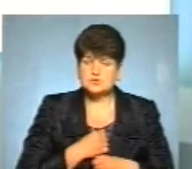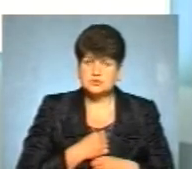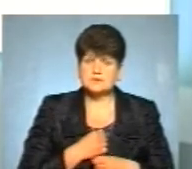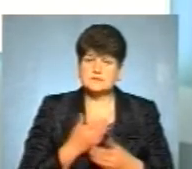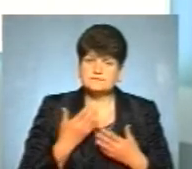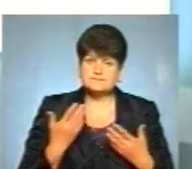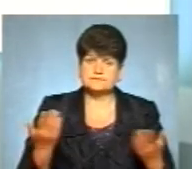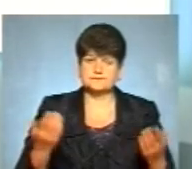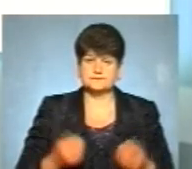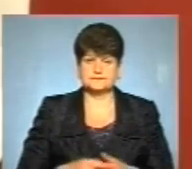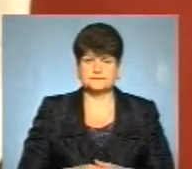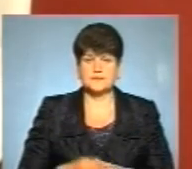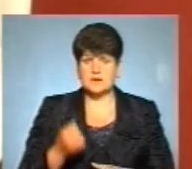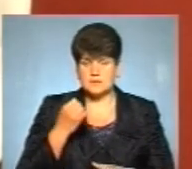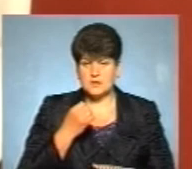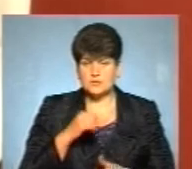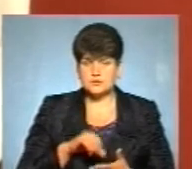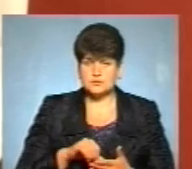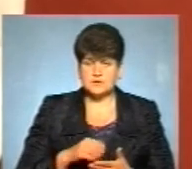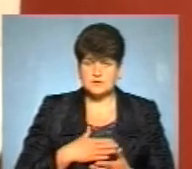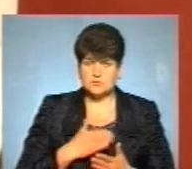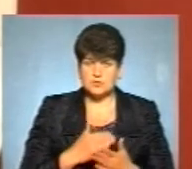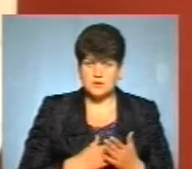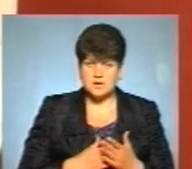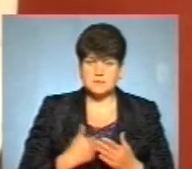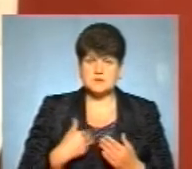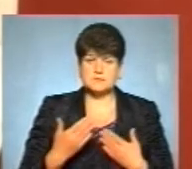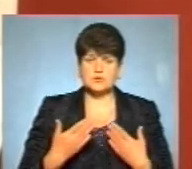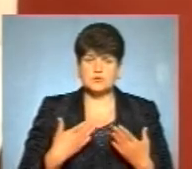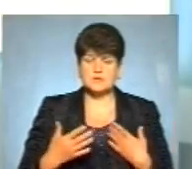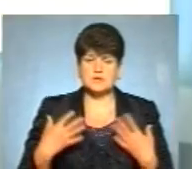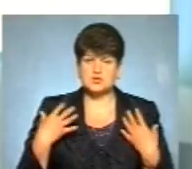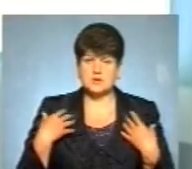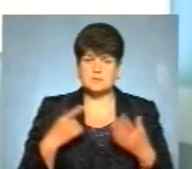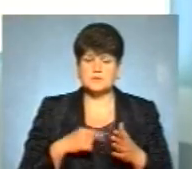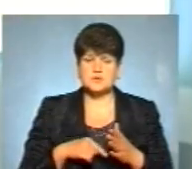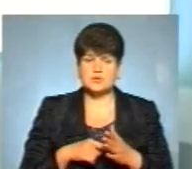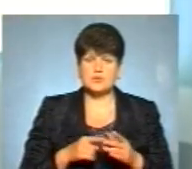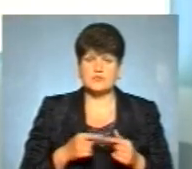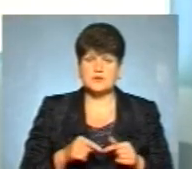ми не маємо. А я вам дякую за участь у нашій програмі. Нагадаю, що ми спілкувалися з начальником міського